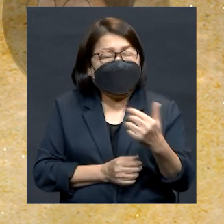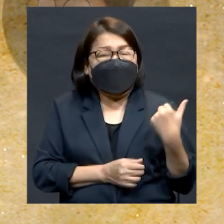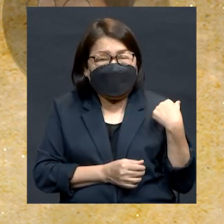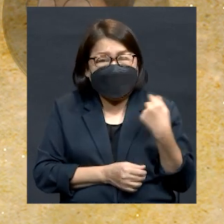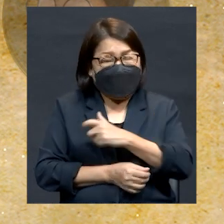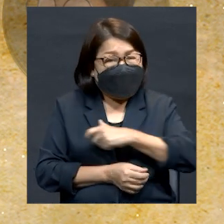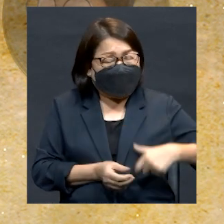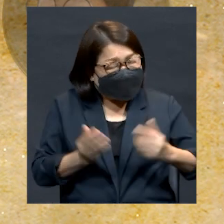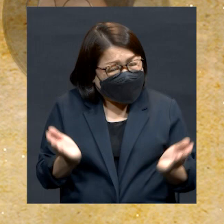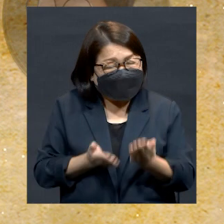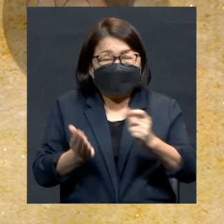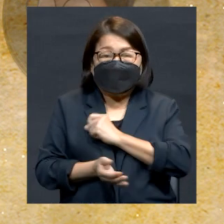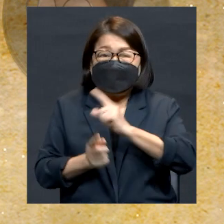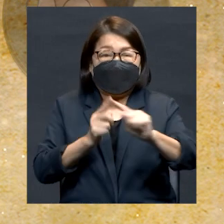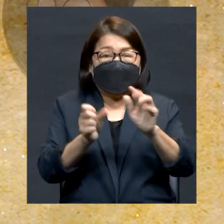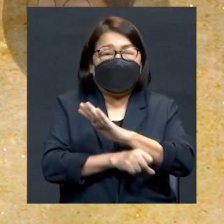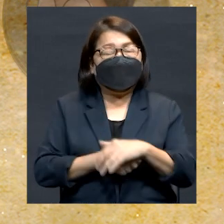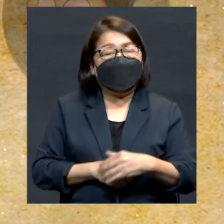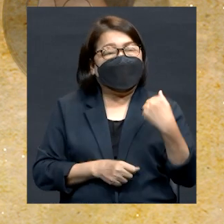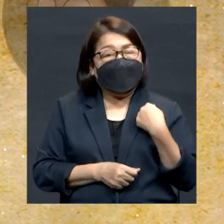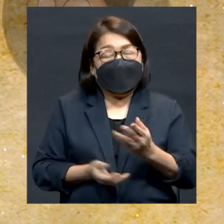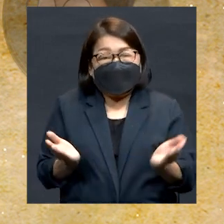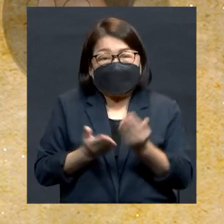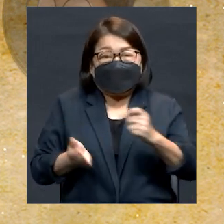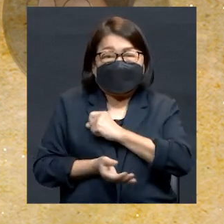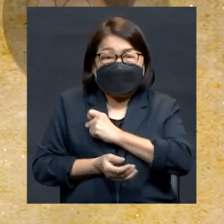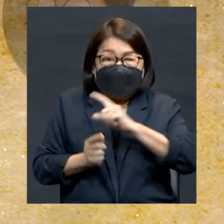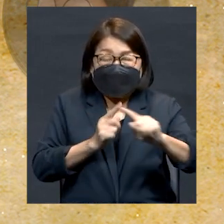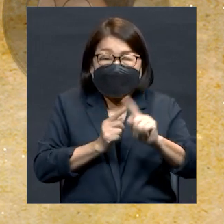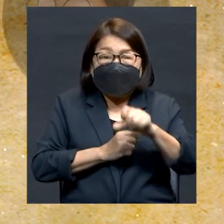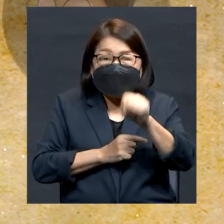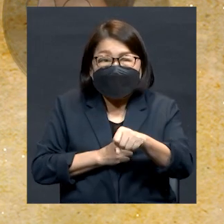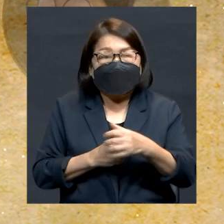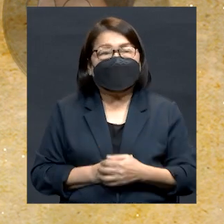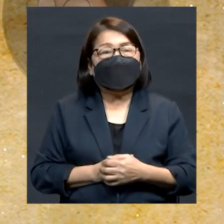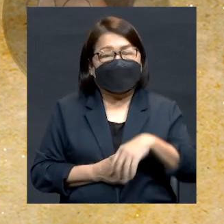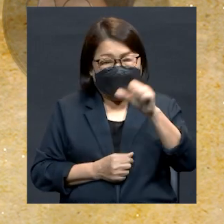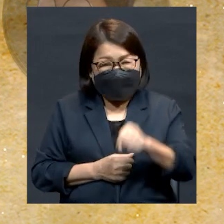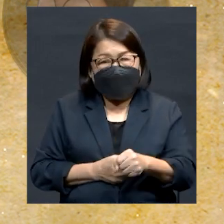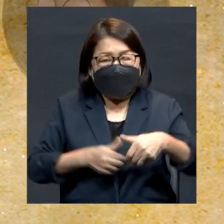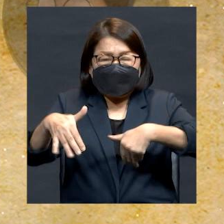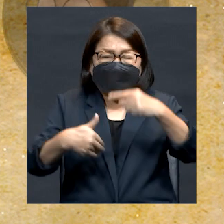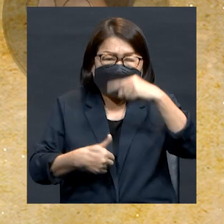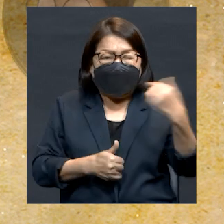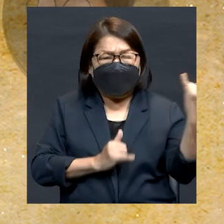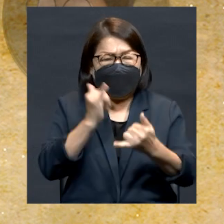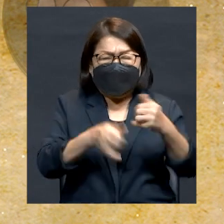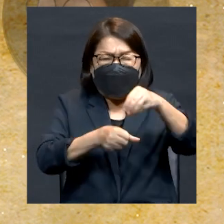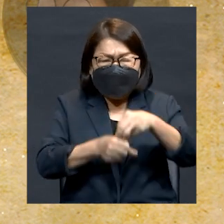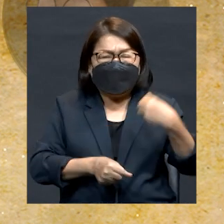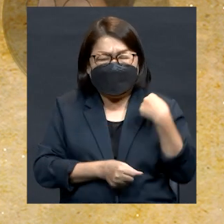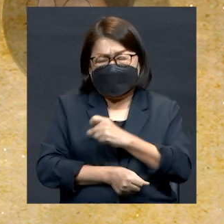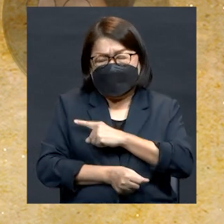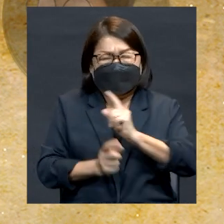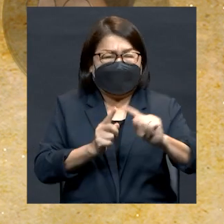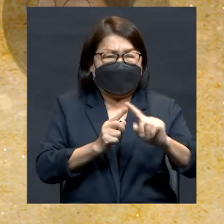พุทธหรอกนะเพราะในหลวงท่านทรงสนับสนุนทุกศาสนาเลยล่ะ พระองค์ทรงสนับสนุนทุกศาสนาเลยใช่ไหมครับ บ้